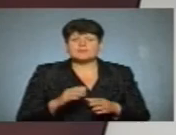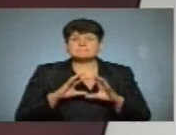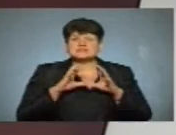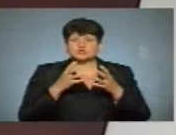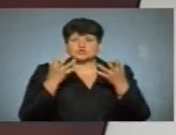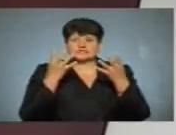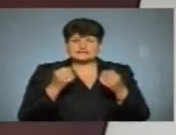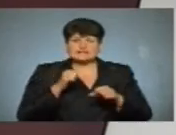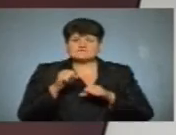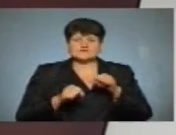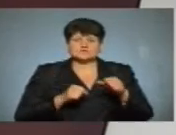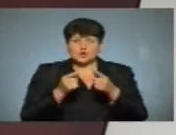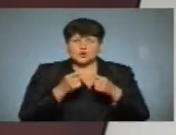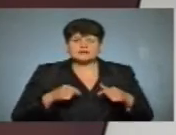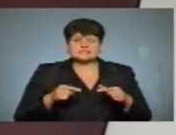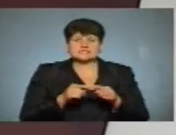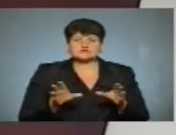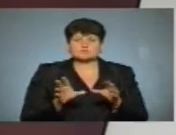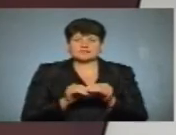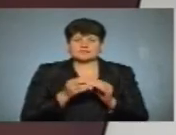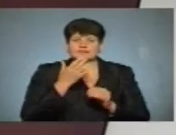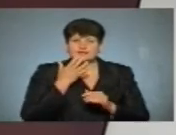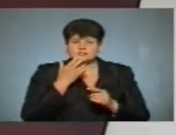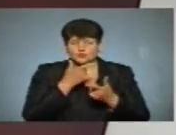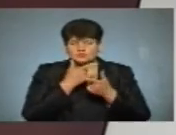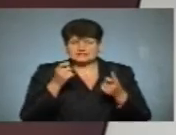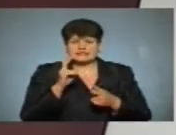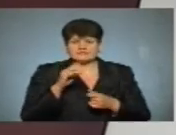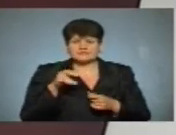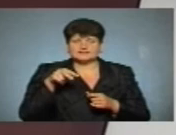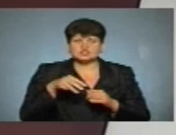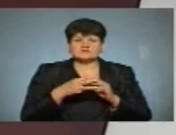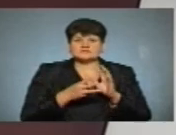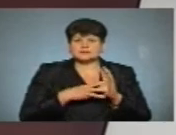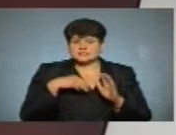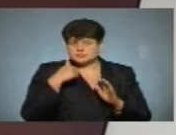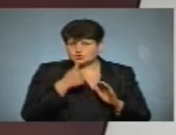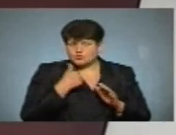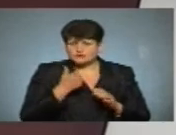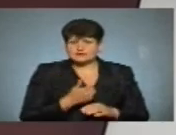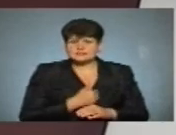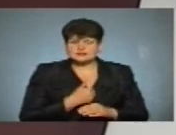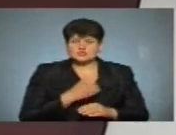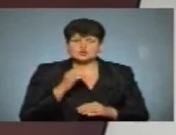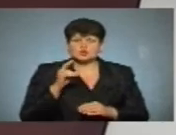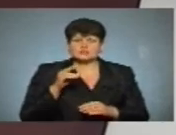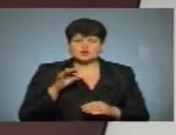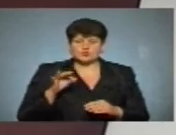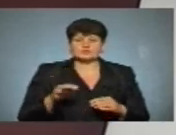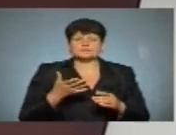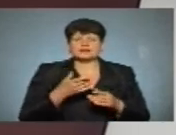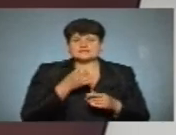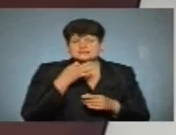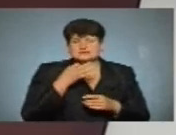Міжнародний день велосипеда Організації Об'єднаних Націй проголосила у квітні 2018 року. Ініціатор – соціолог Лешик Сібільський,